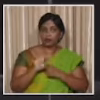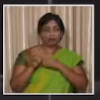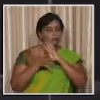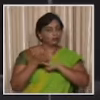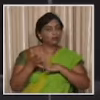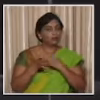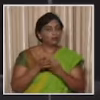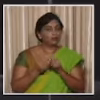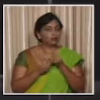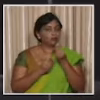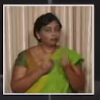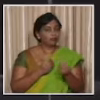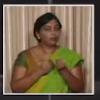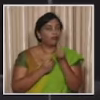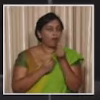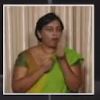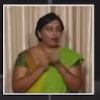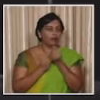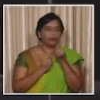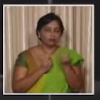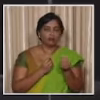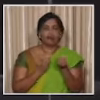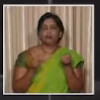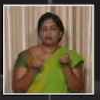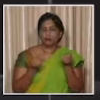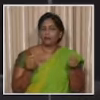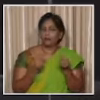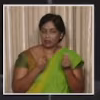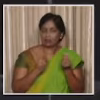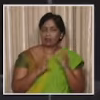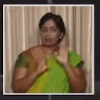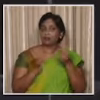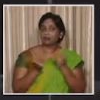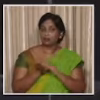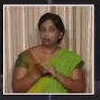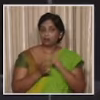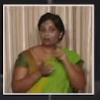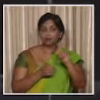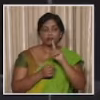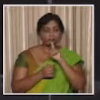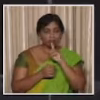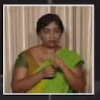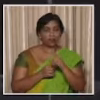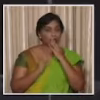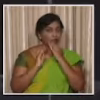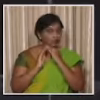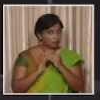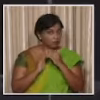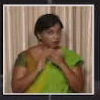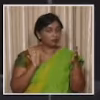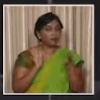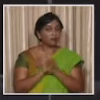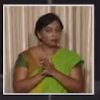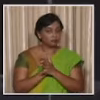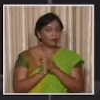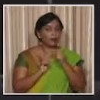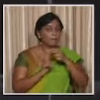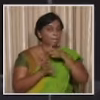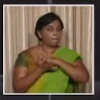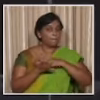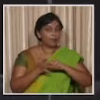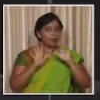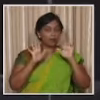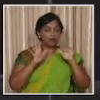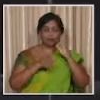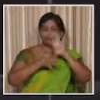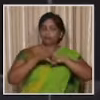අයවැයෙන් ඒකට දෙන්න පුළුවන් බොහොම සුළු ප්‍රමාණයක්. ඒක ප්‍රමාණවත් නැහැ. ඊට අමතරව ඔබතුමා සඳහන් කරපු පාසලුත් අයත් වෙන පළාත් 9ම